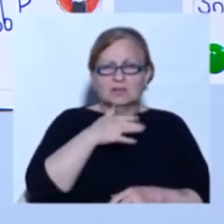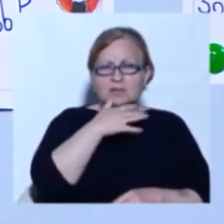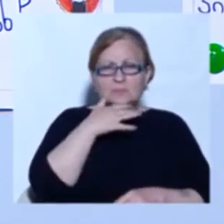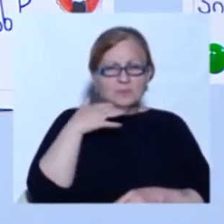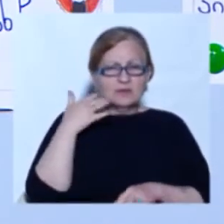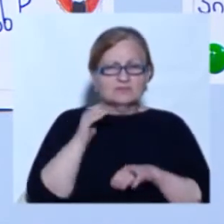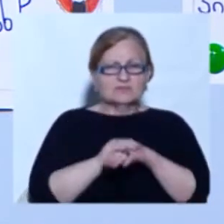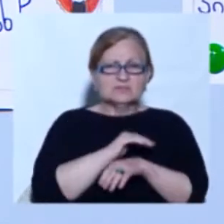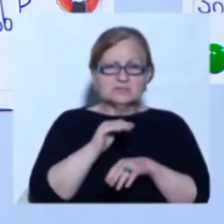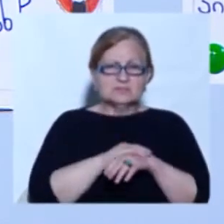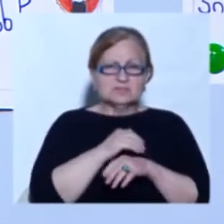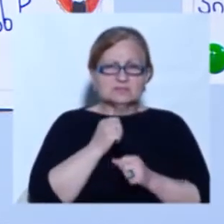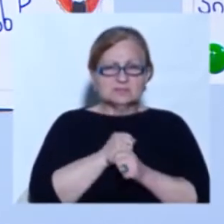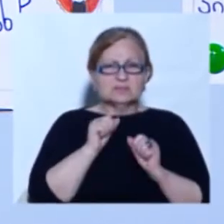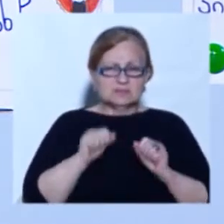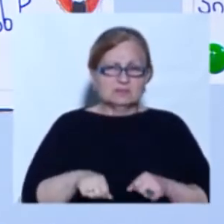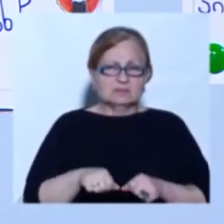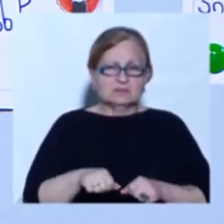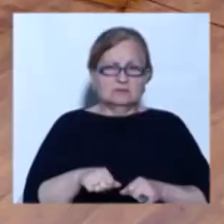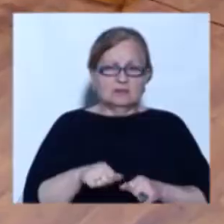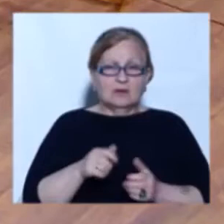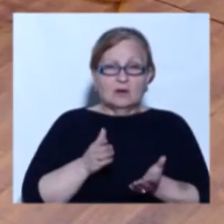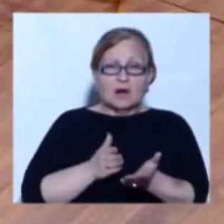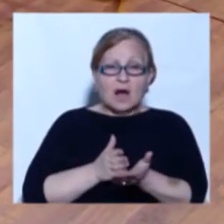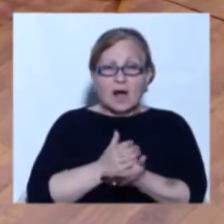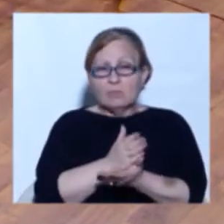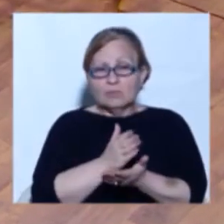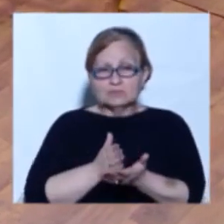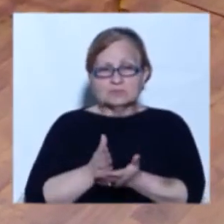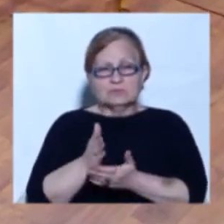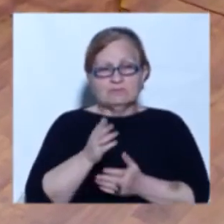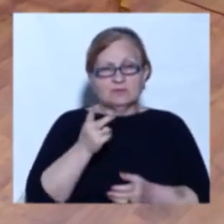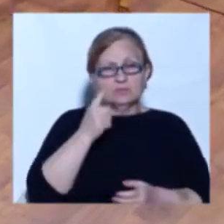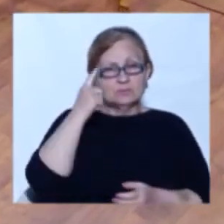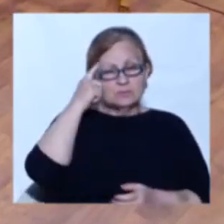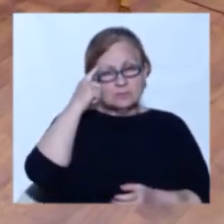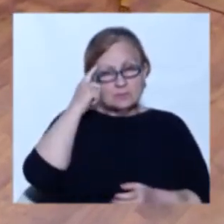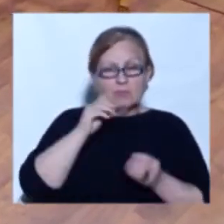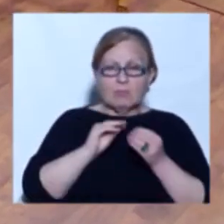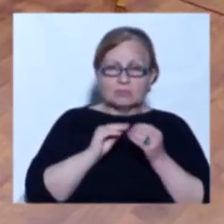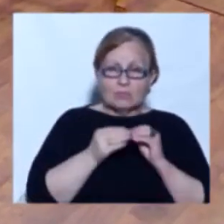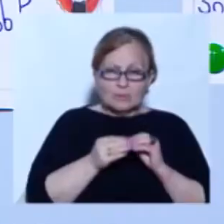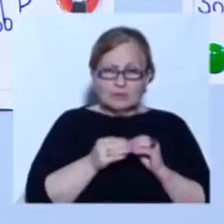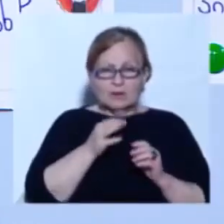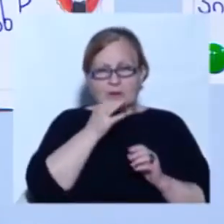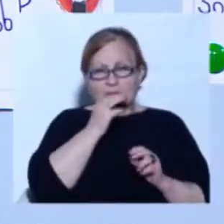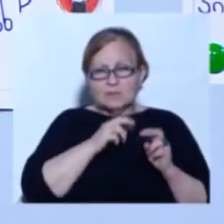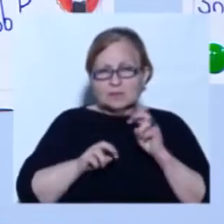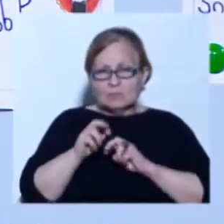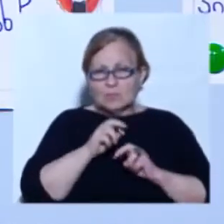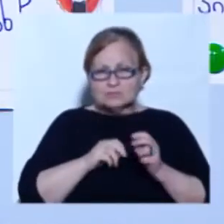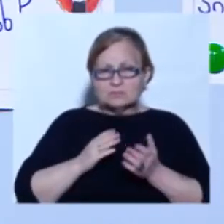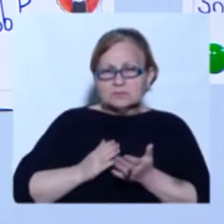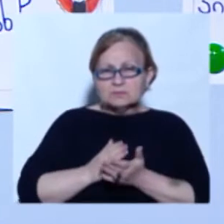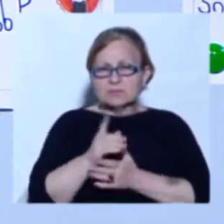სიკეთის ჩადენა შეგვიძლია. გამოსავალი მოძებნეს, ხომ? დაფიქრდნენ, პრობლემა გაჩნდა და მერე მოძებნეს